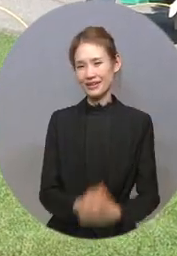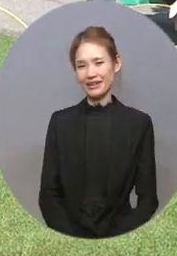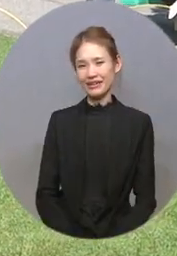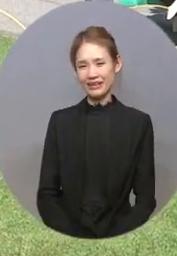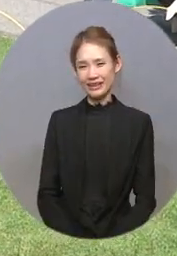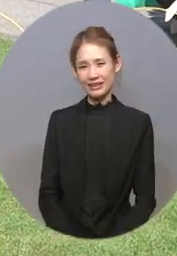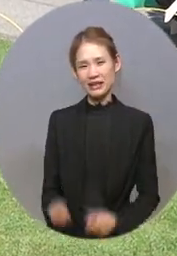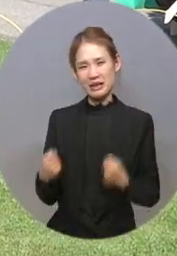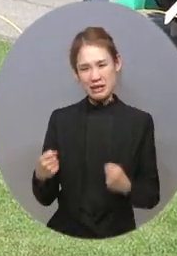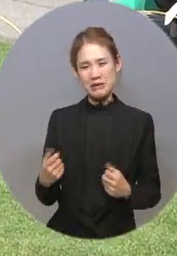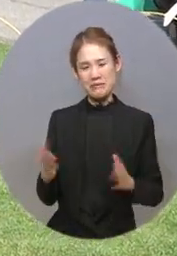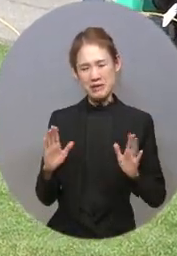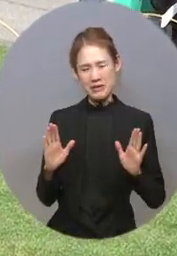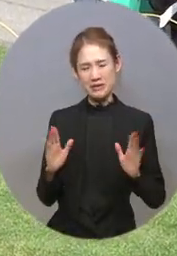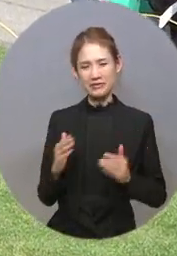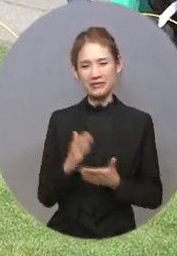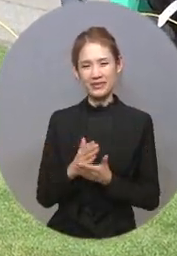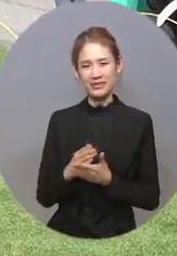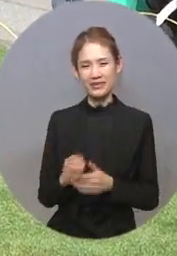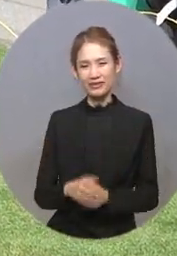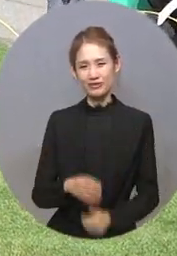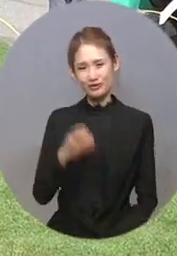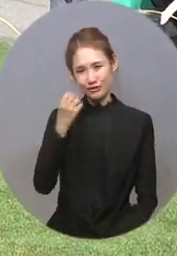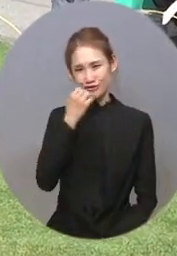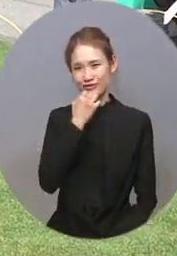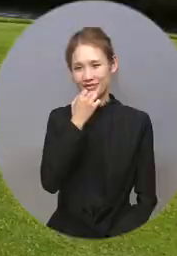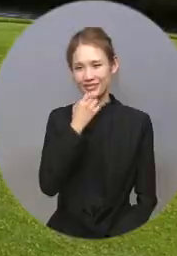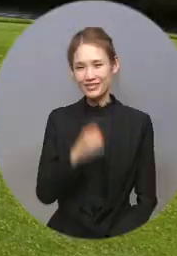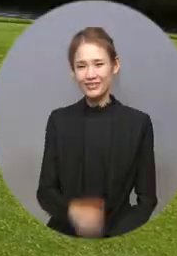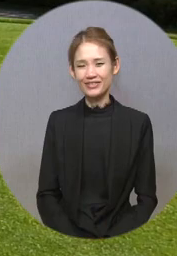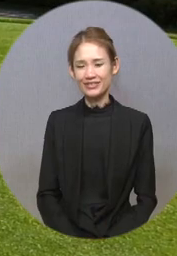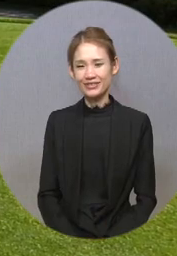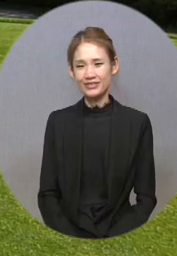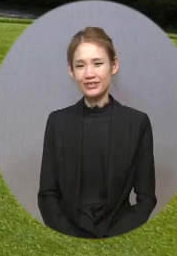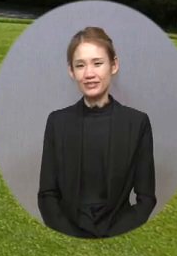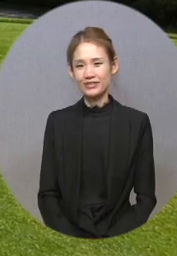힘들어하게. 자, 야, 이상하게 붙이네.